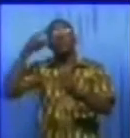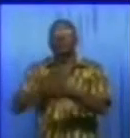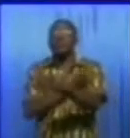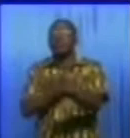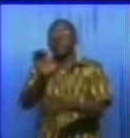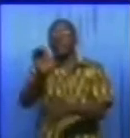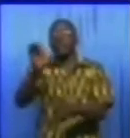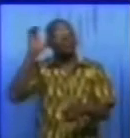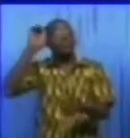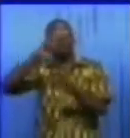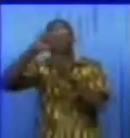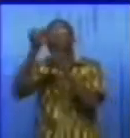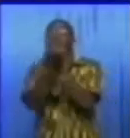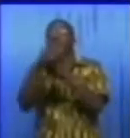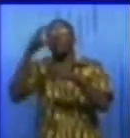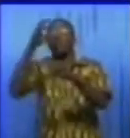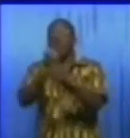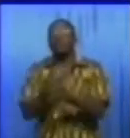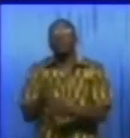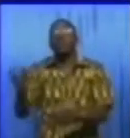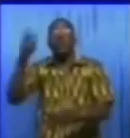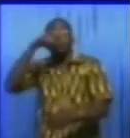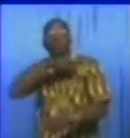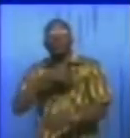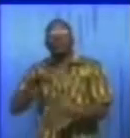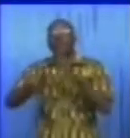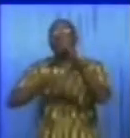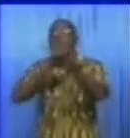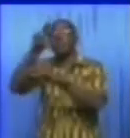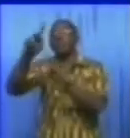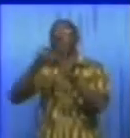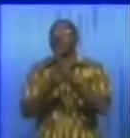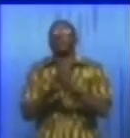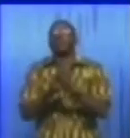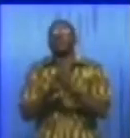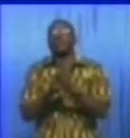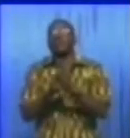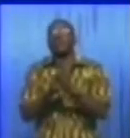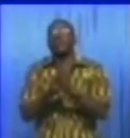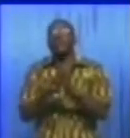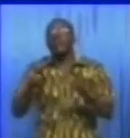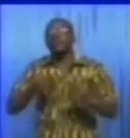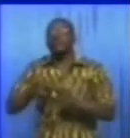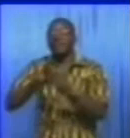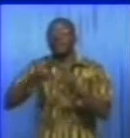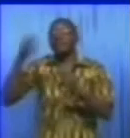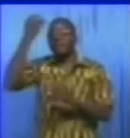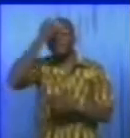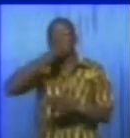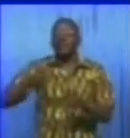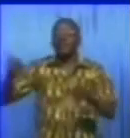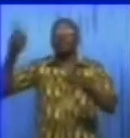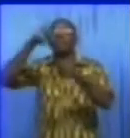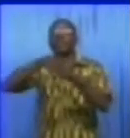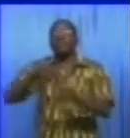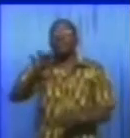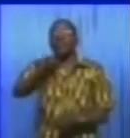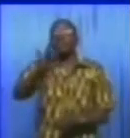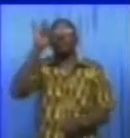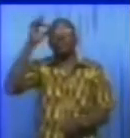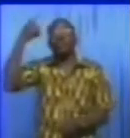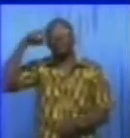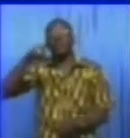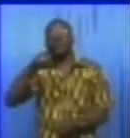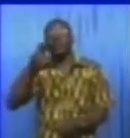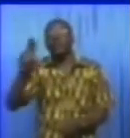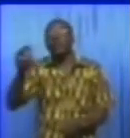les mesures sociales prises au profit des populations. Et l'Union européenne, qui est un partenaire de choix de Hunger